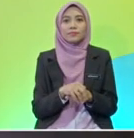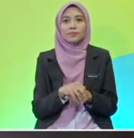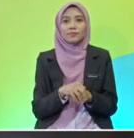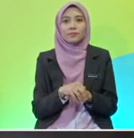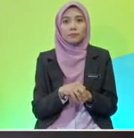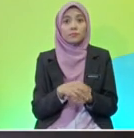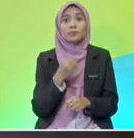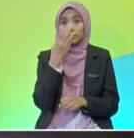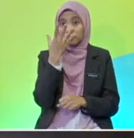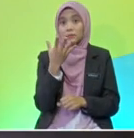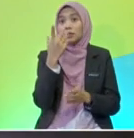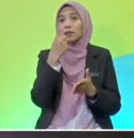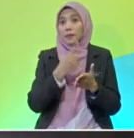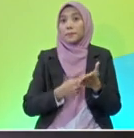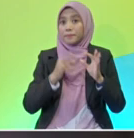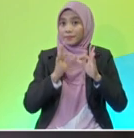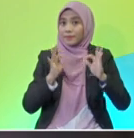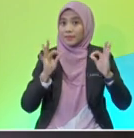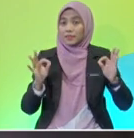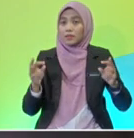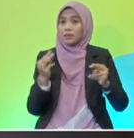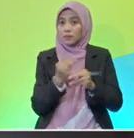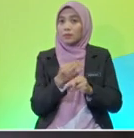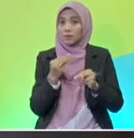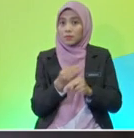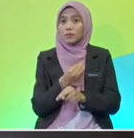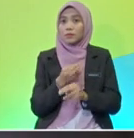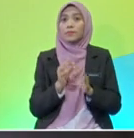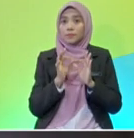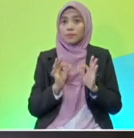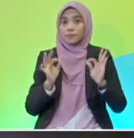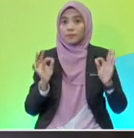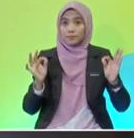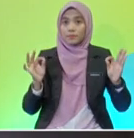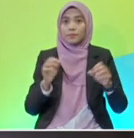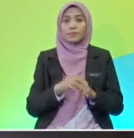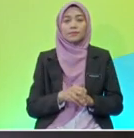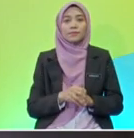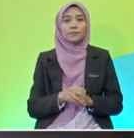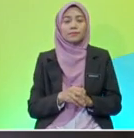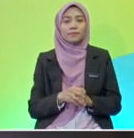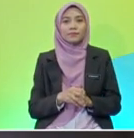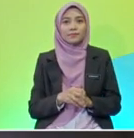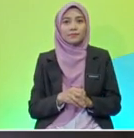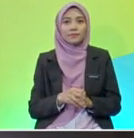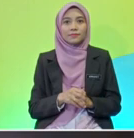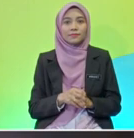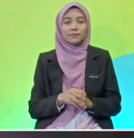beritahu Cikgu apa ayat matematika yang terlibat Oke Baik Siapa yang tidak menjawab